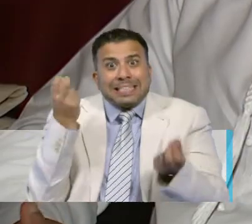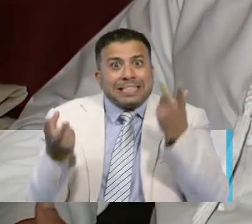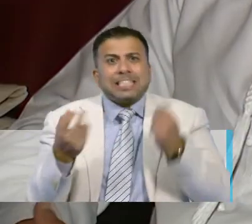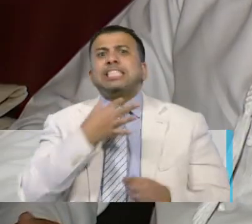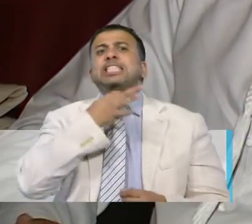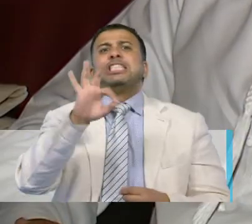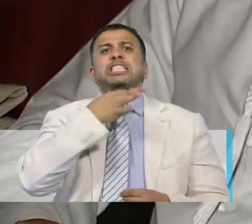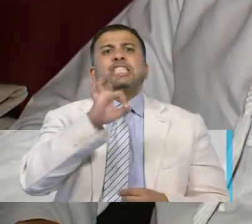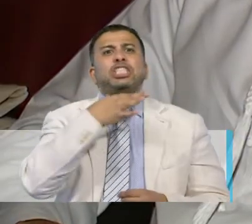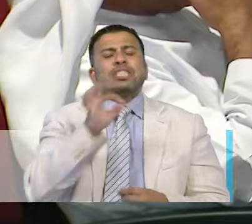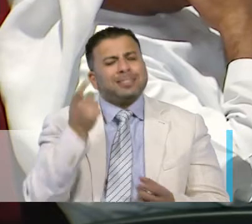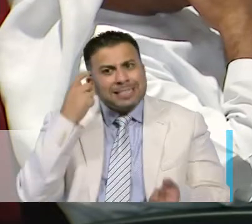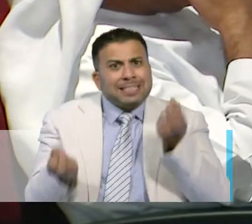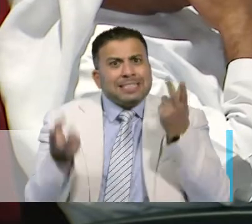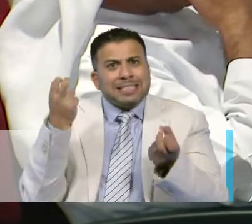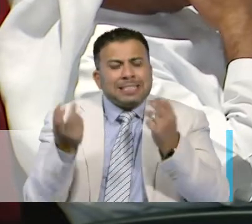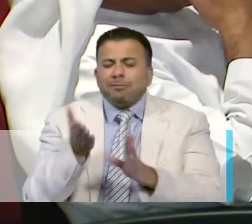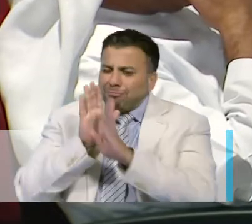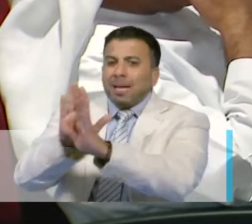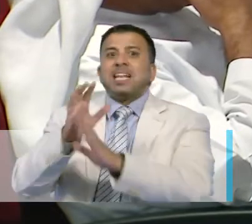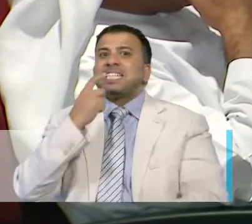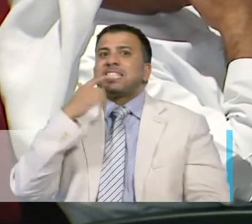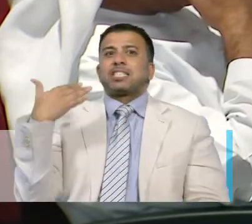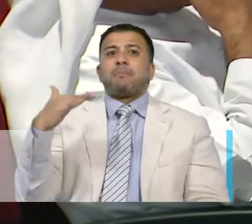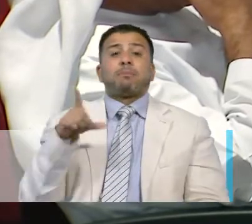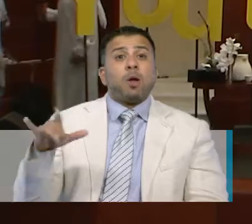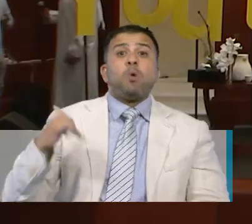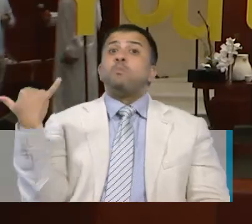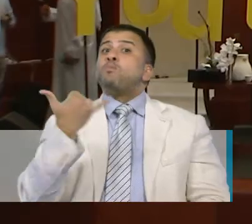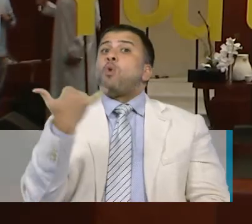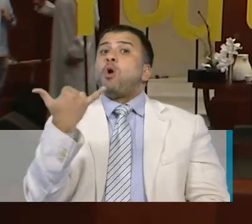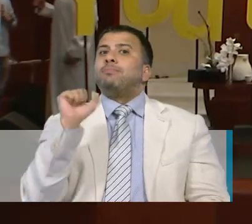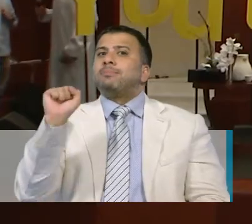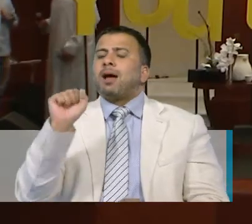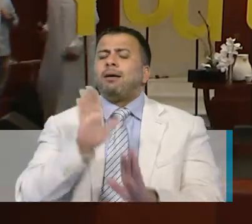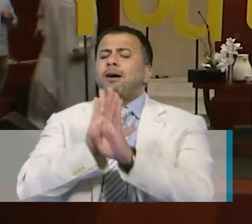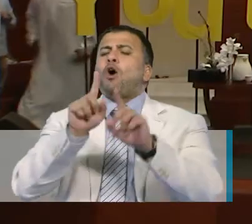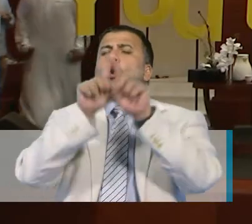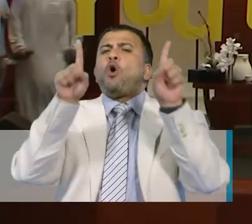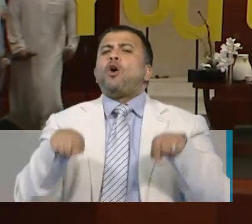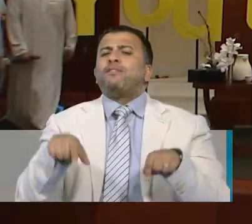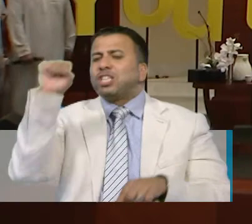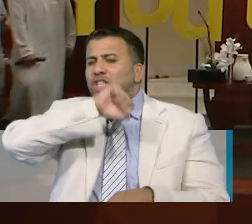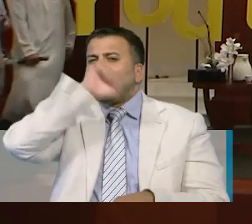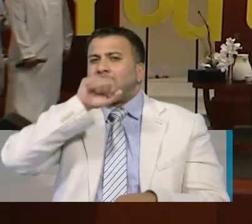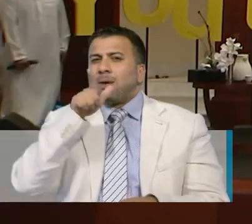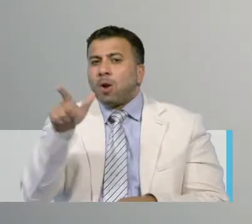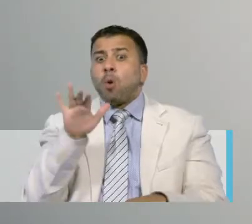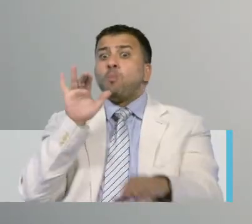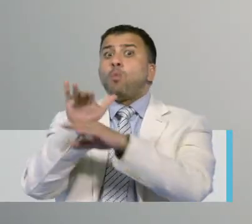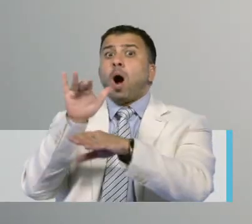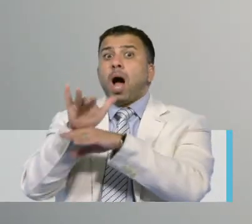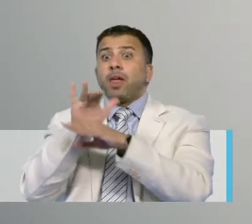وتوفير كل سبل الرعاية والعناية لهم من أهم أهداف غرفة الشارقة في تنظيم مثل هذه